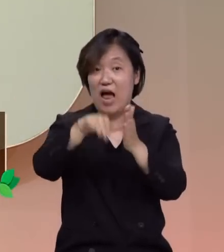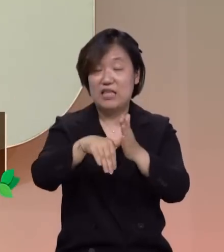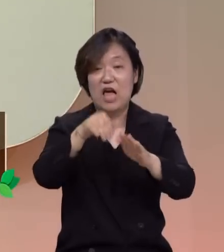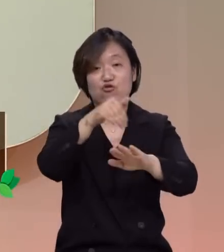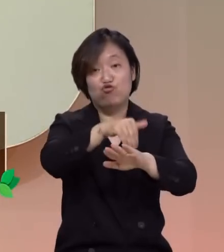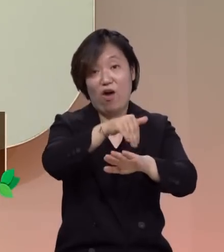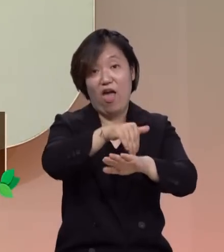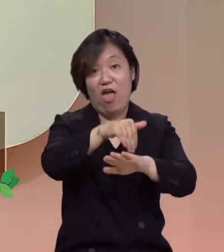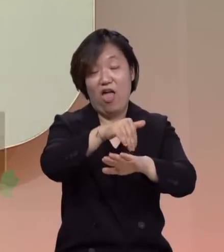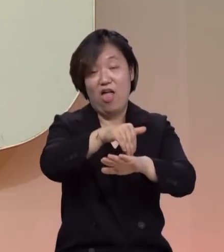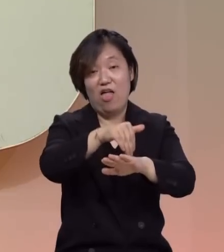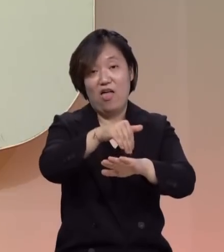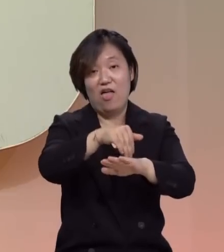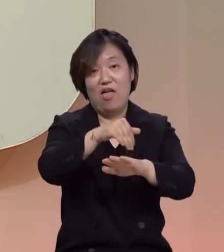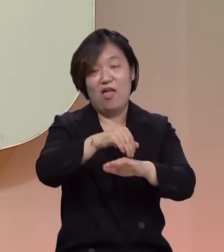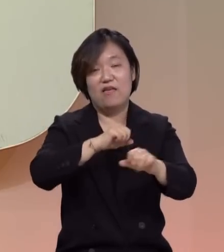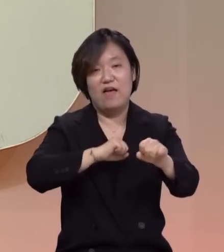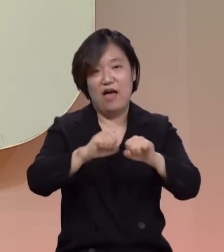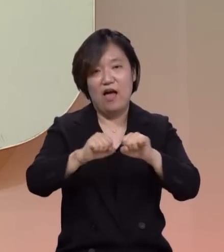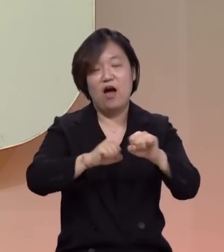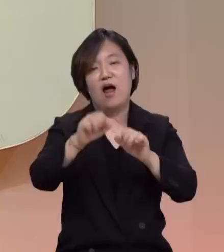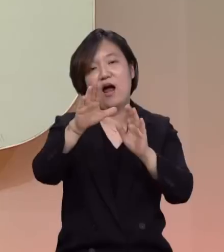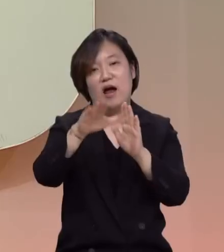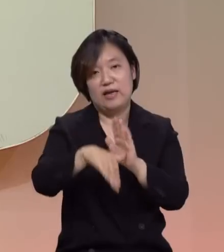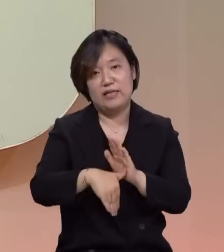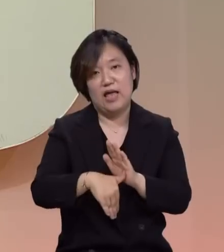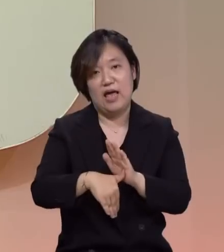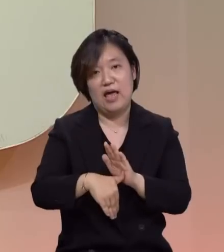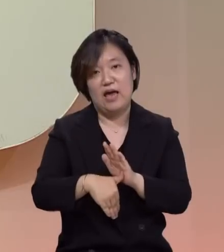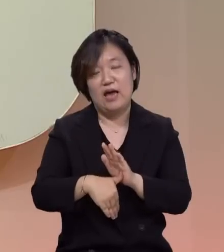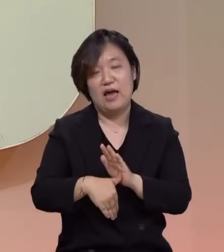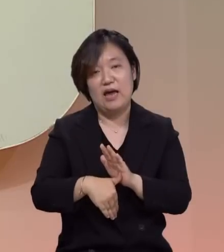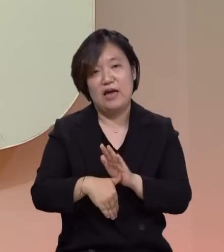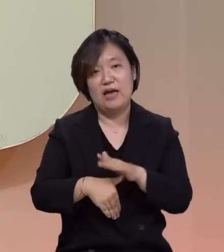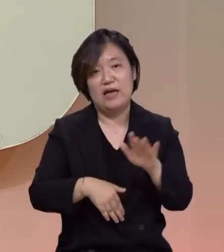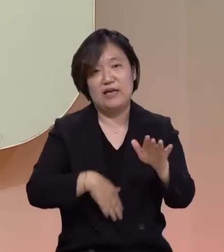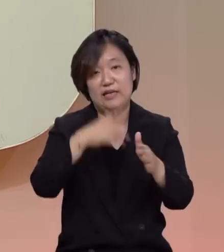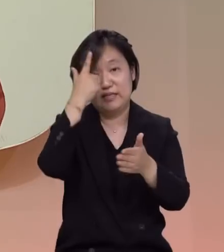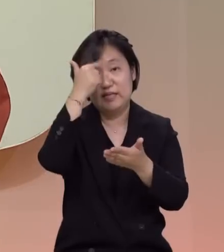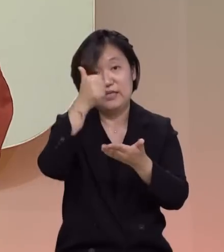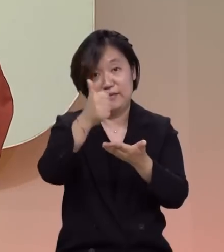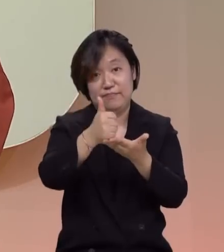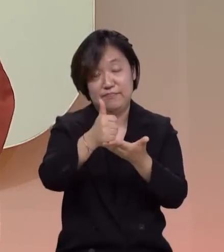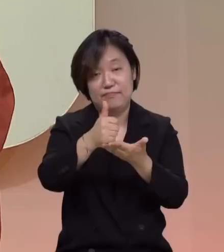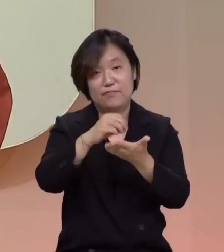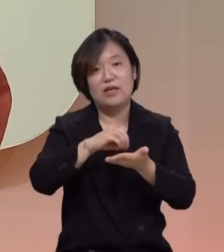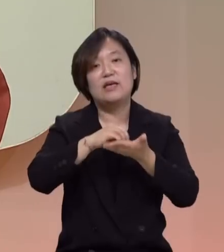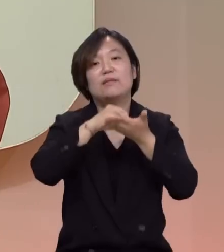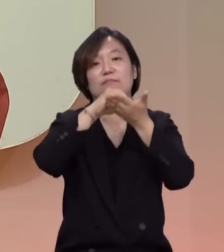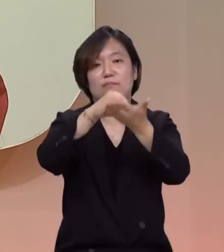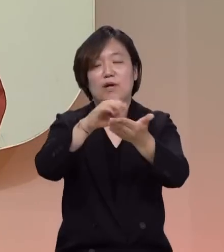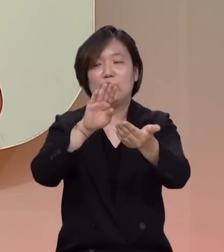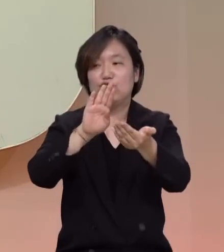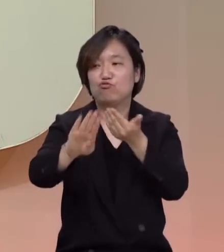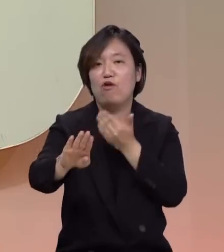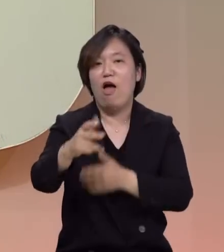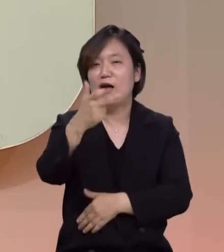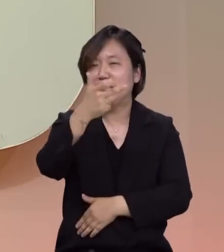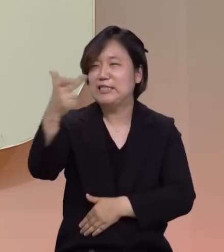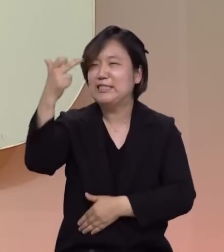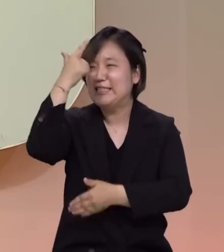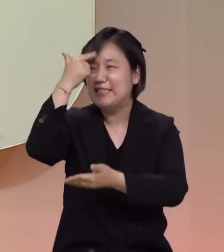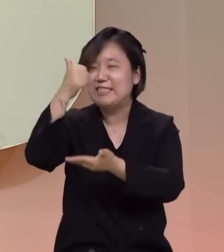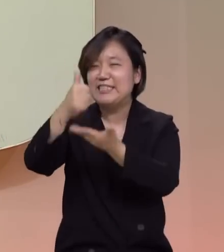하고 난 뒤에 이제 개를 받고 정식으로 스님이 돼 가지고 큰스님을 찾아갔대